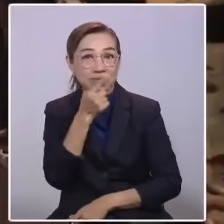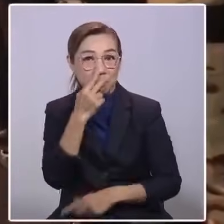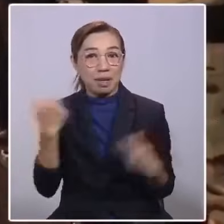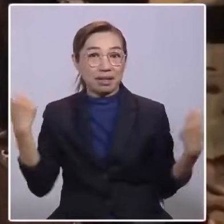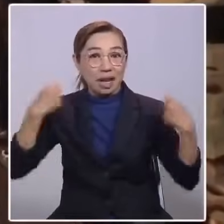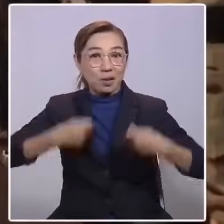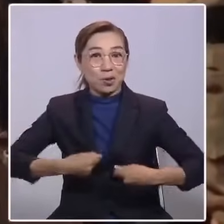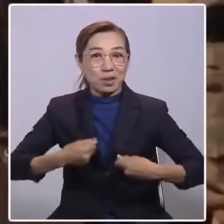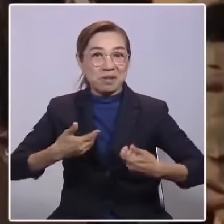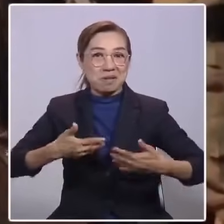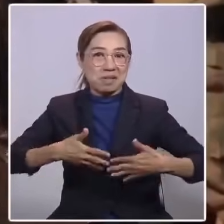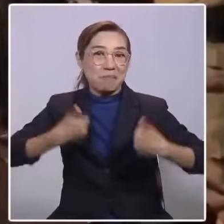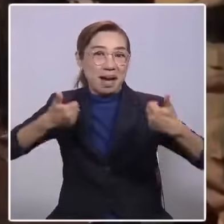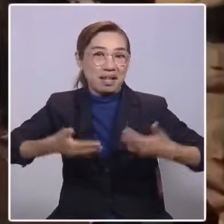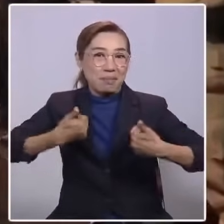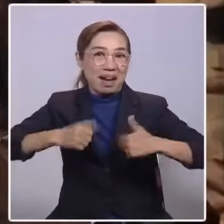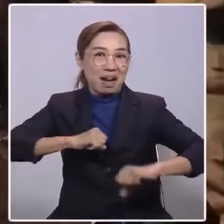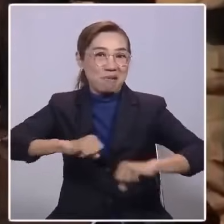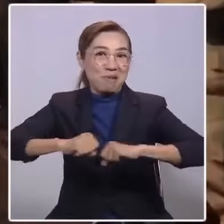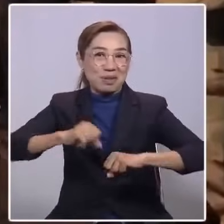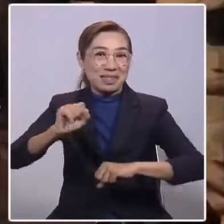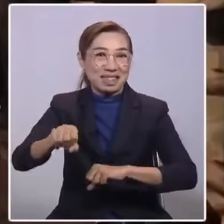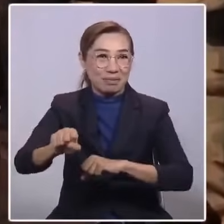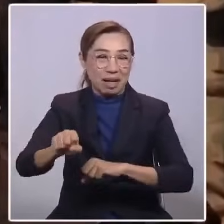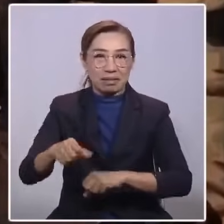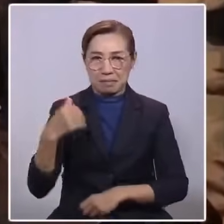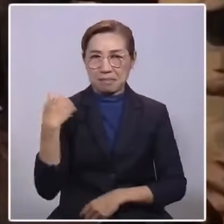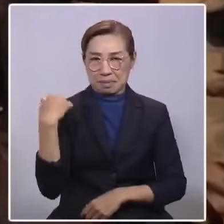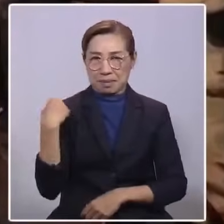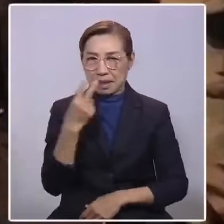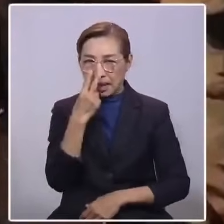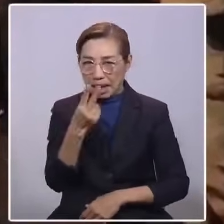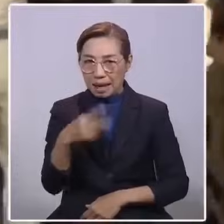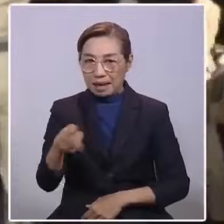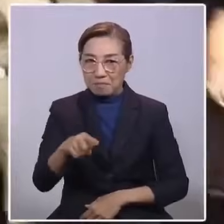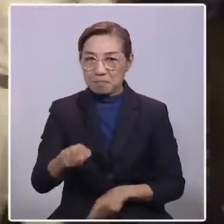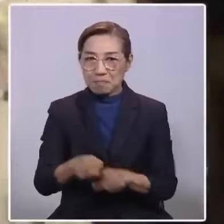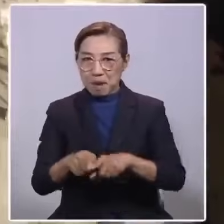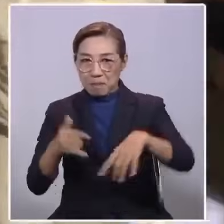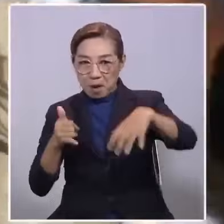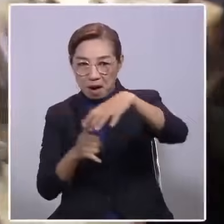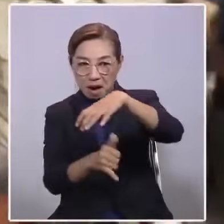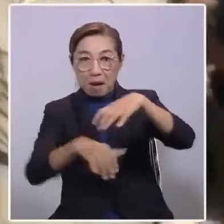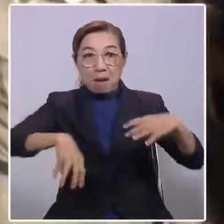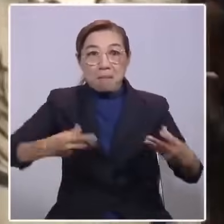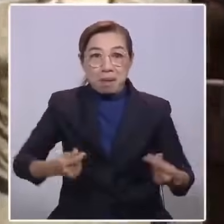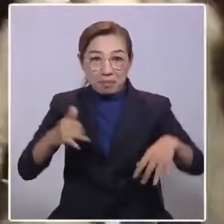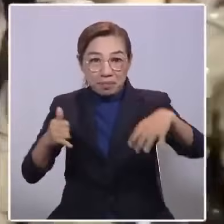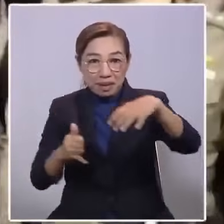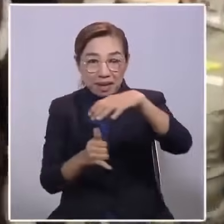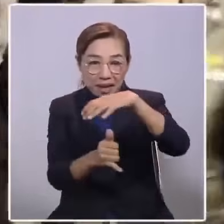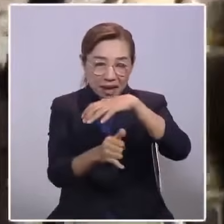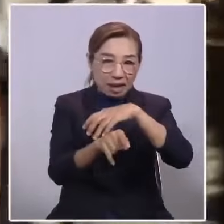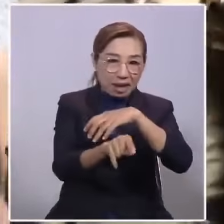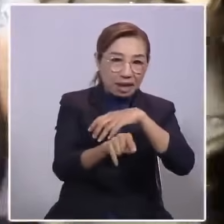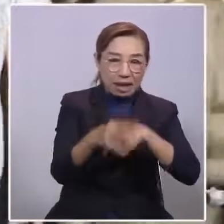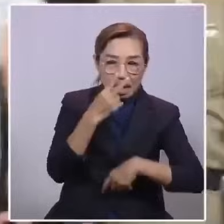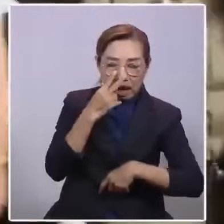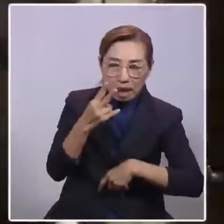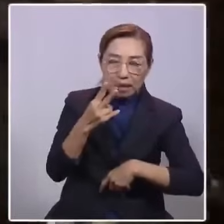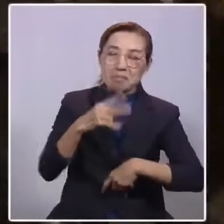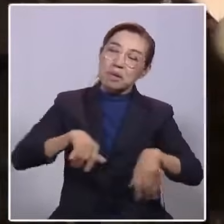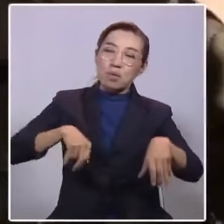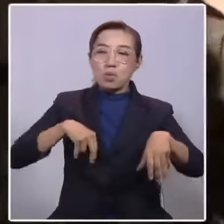สบายๆแล้วก็เห็นมีบางช่วงนี่คึกคักนะใช่ช่วงจังหวะนึงนี่ผ่านไปเห็นเสียง